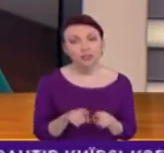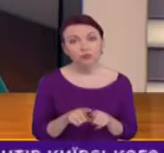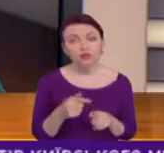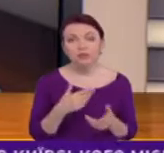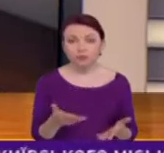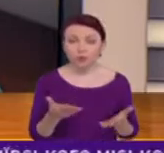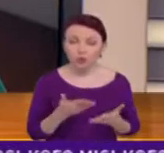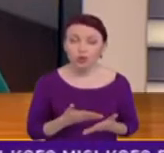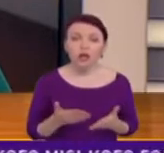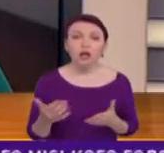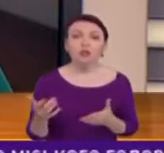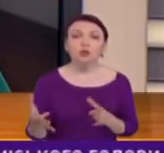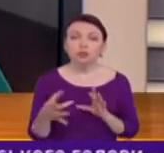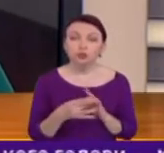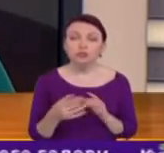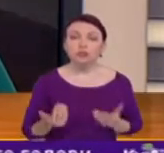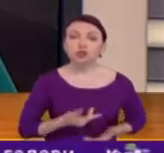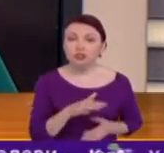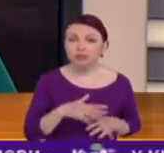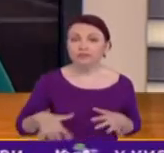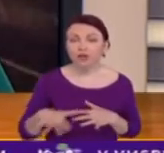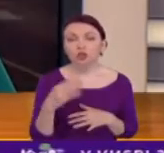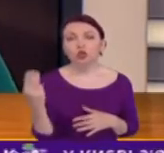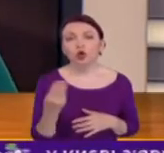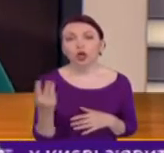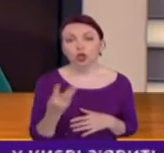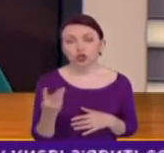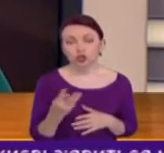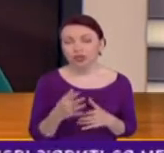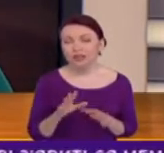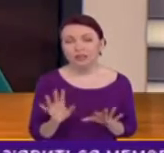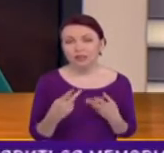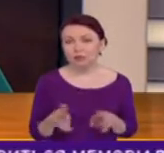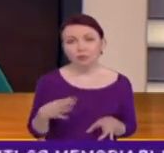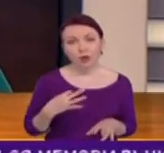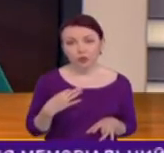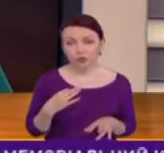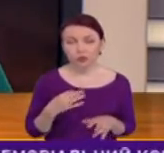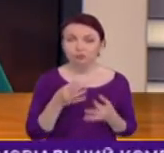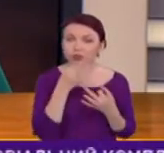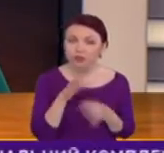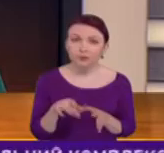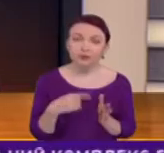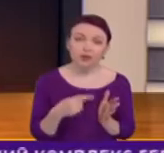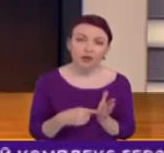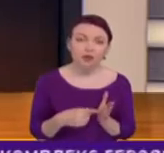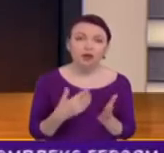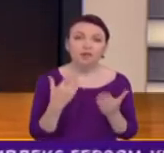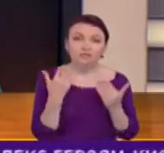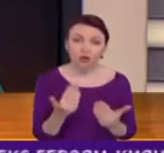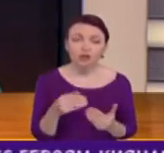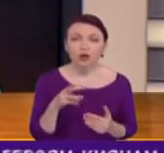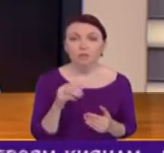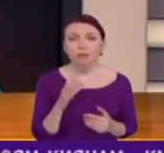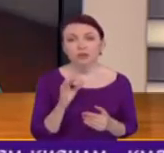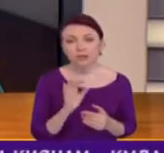запрошую долучитися жителів Троєщини. Будь ласка, Троєщина, не будьте байдужі. Будь-які питання, які стосуються вашого масиву,